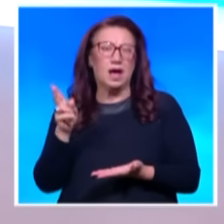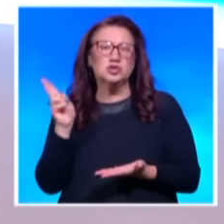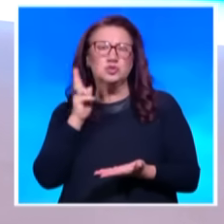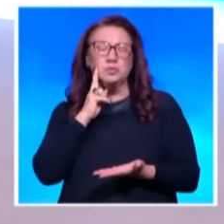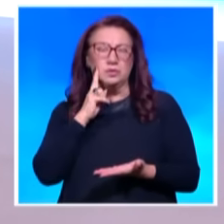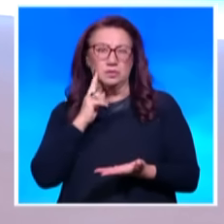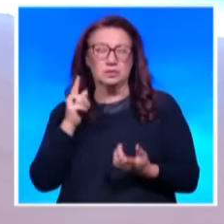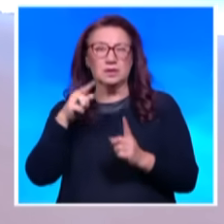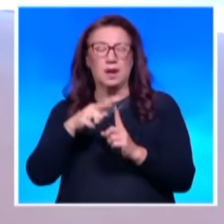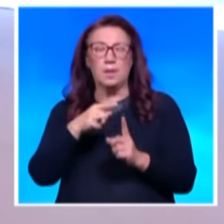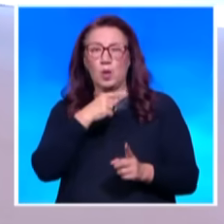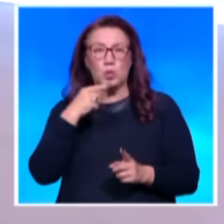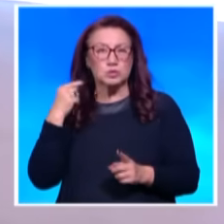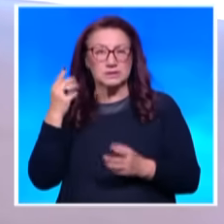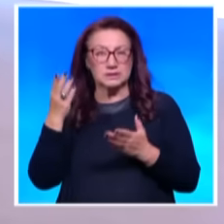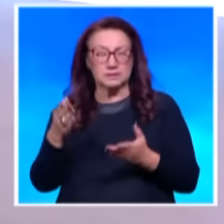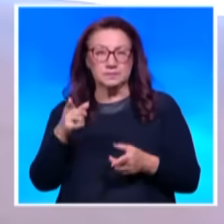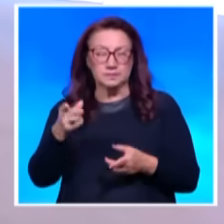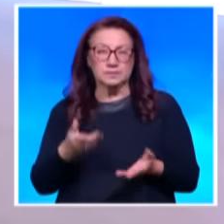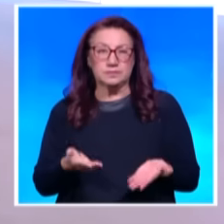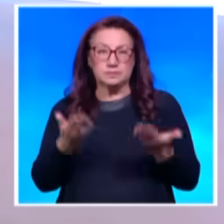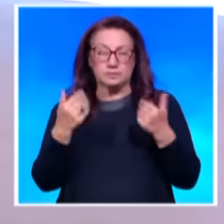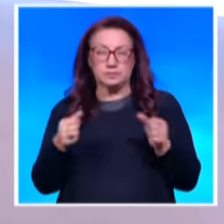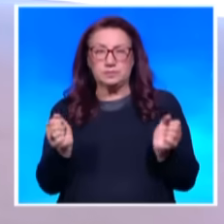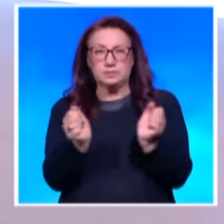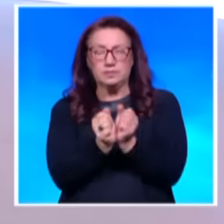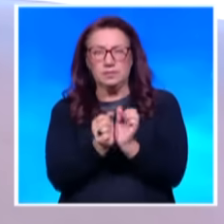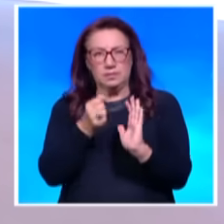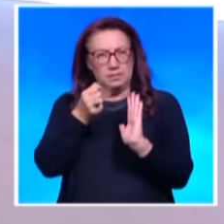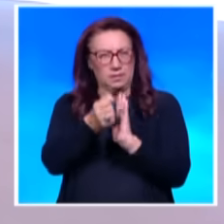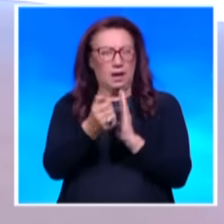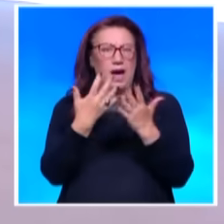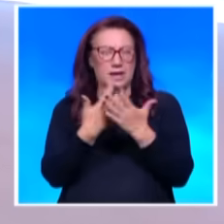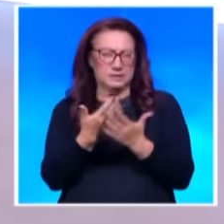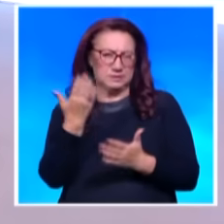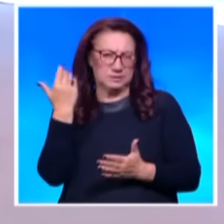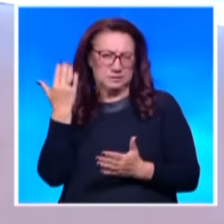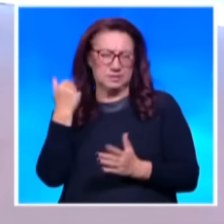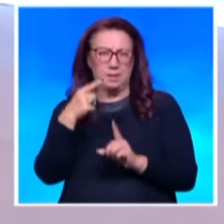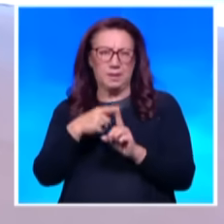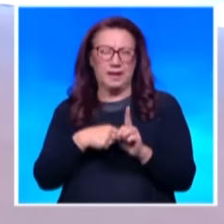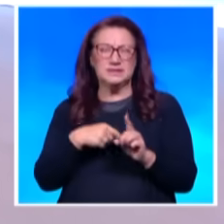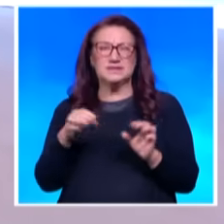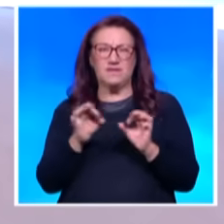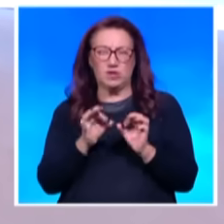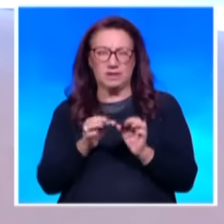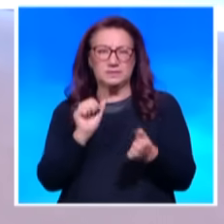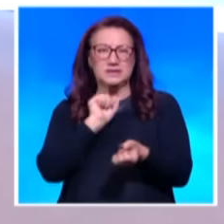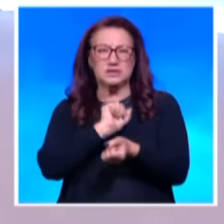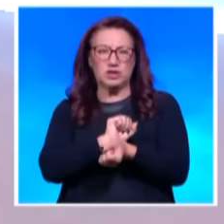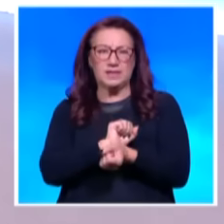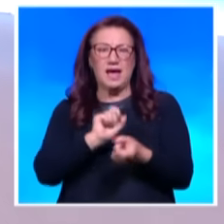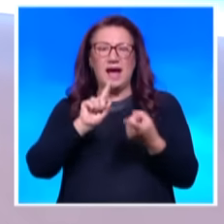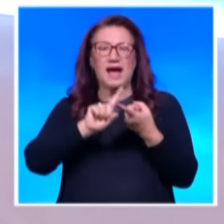BBC, сънародниците ни се намират в предварителния арест в Лондон от февруари. Задържаните са Катрин